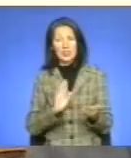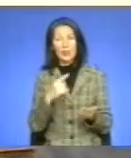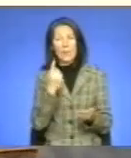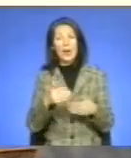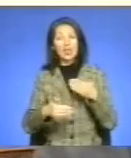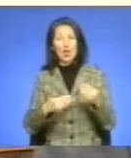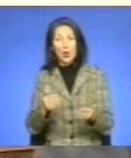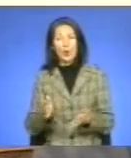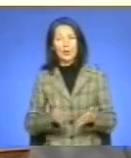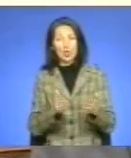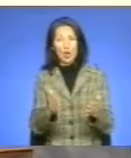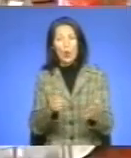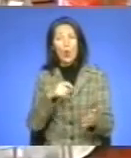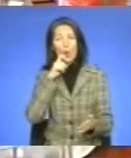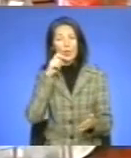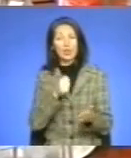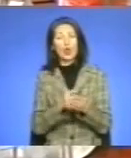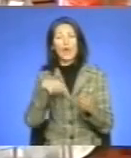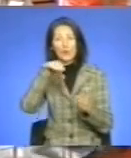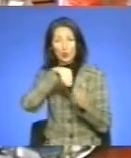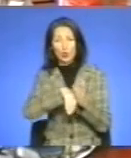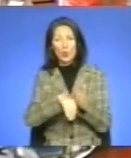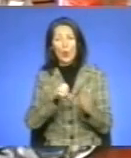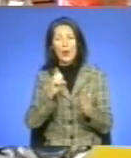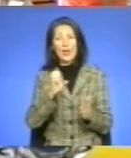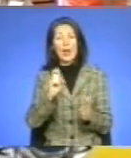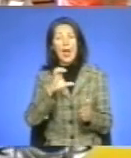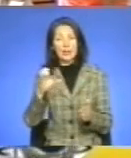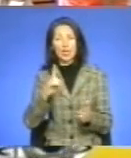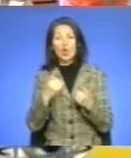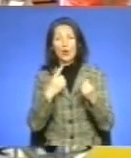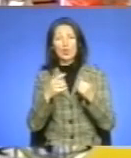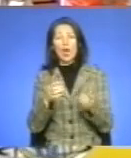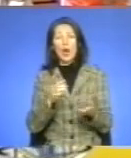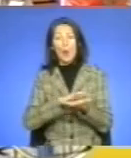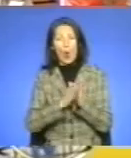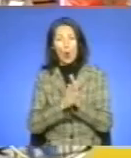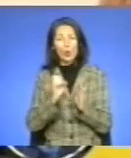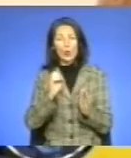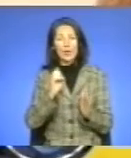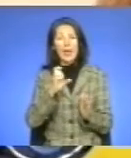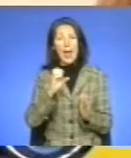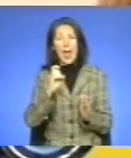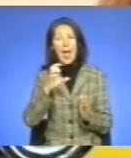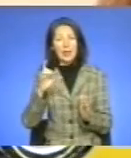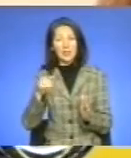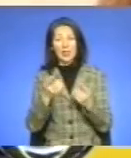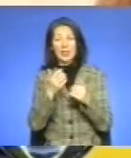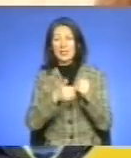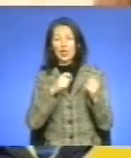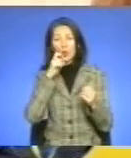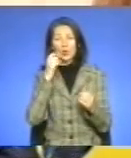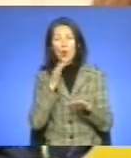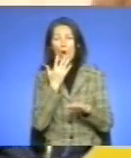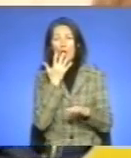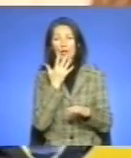вступу до членства ЄС. Про що йдеться в угоді з ЄС, серед українського народу нема повного розуміння, вважає Мартін